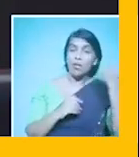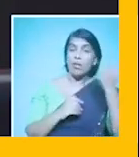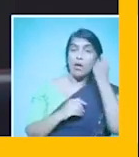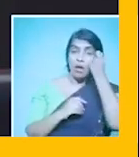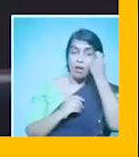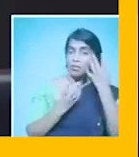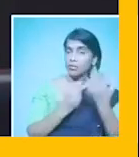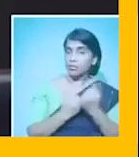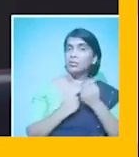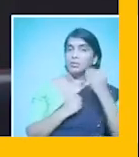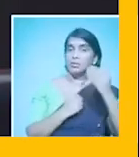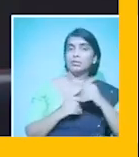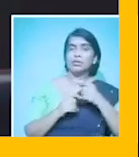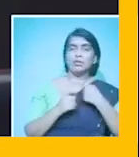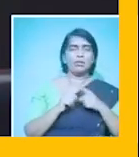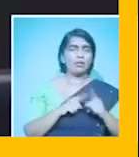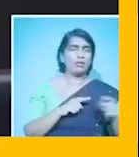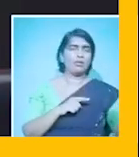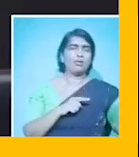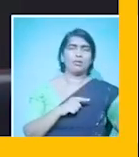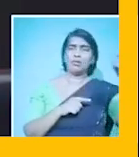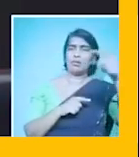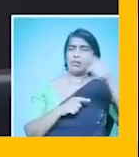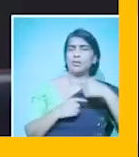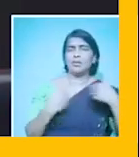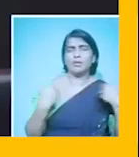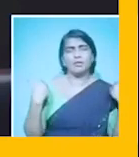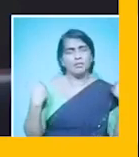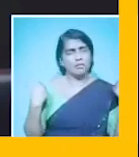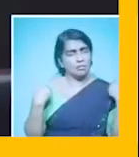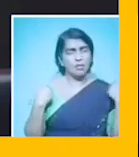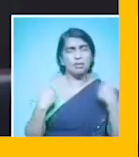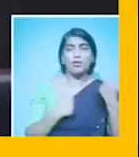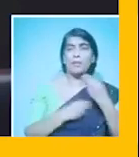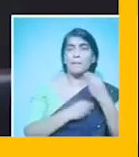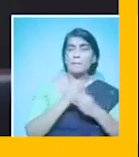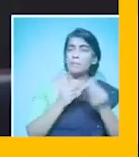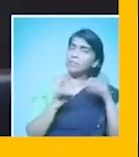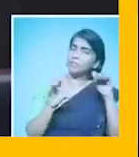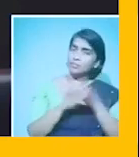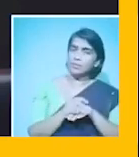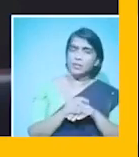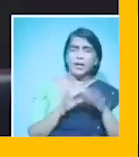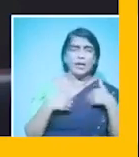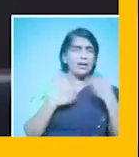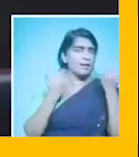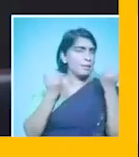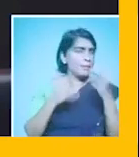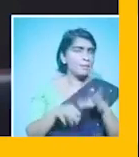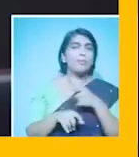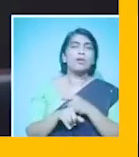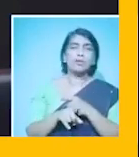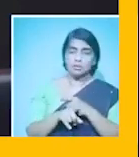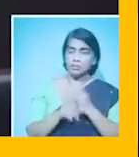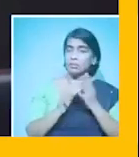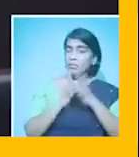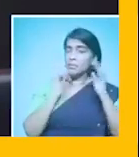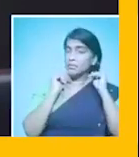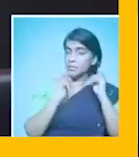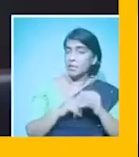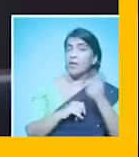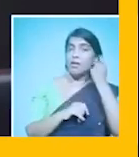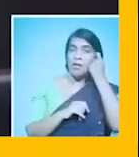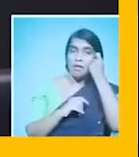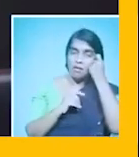පාසල් ළමුන් අතර තරගයක් පවත්වන්න කියලායි කිව්වේ. ඕනෑ තරම් නව අදහස් ළමුන් කියා දේවි කියලා විමල් කිව්වා.